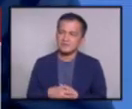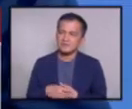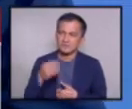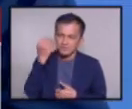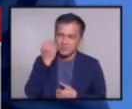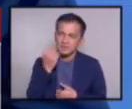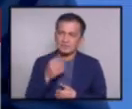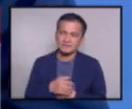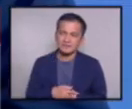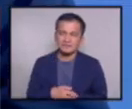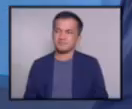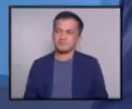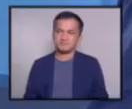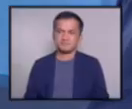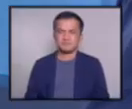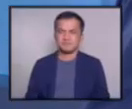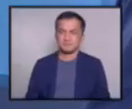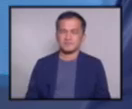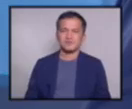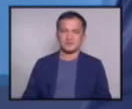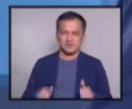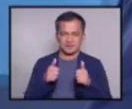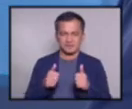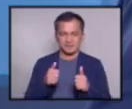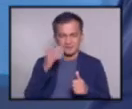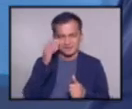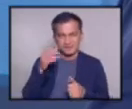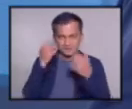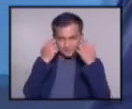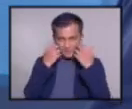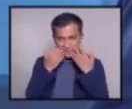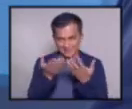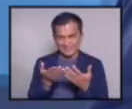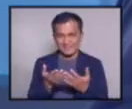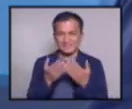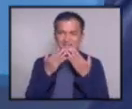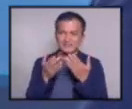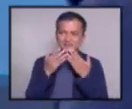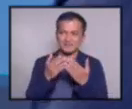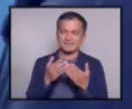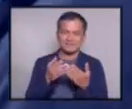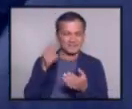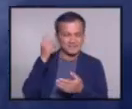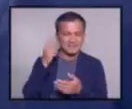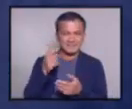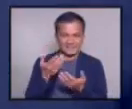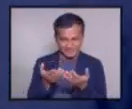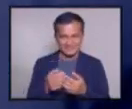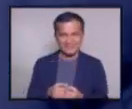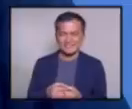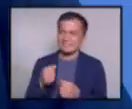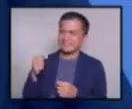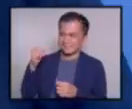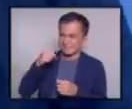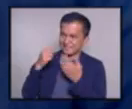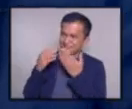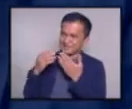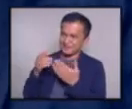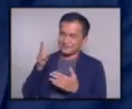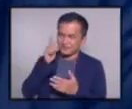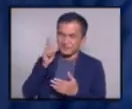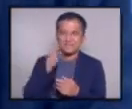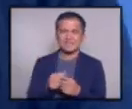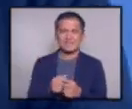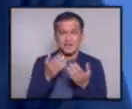Kulang. Alright. Okay, sir. Namawis kayo doon, ha? Maraming salamat po sa inyo. Thank you, Luchi. Maraming salamat